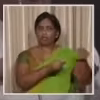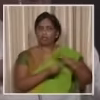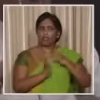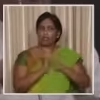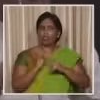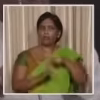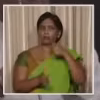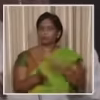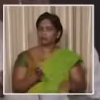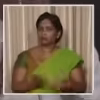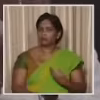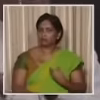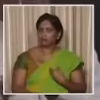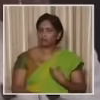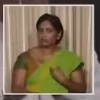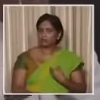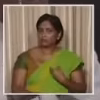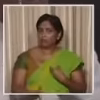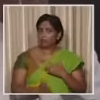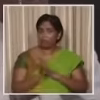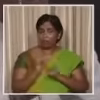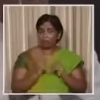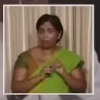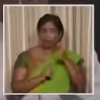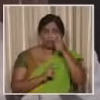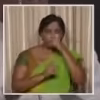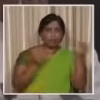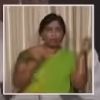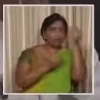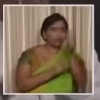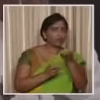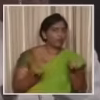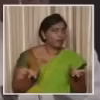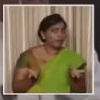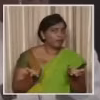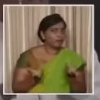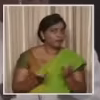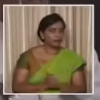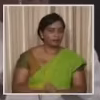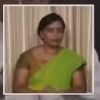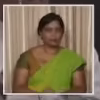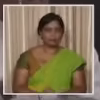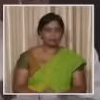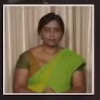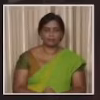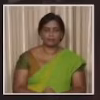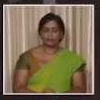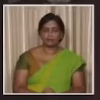ඇමතිතුමානේ. ඇමතිතුමාට නැතුව හොරෙන් කොහොමද දුන්නේ ඒ ඉඩ? හොඳයි.